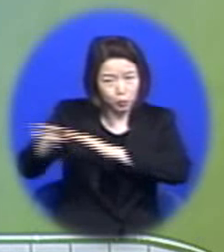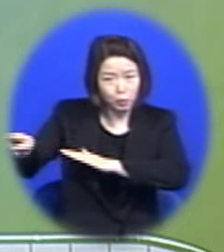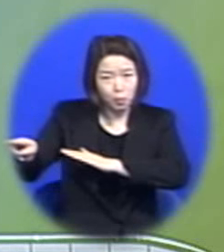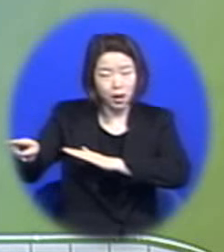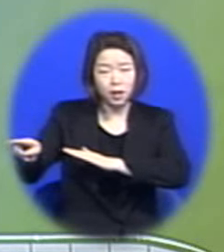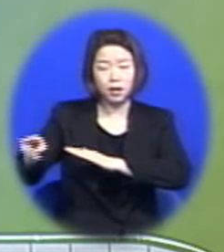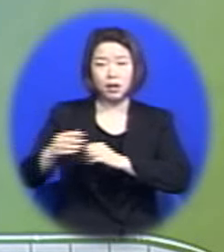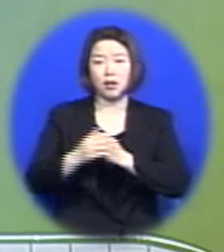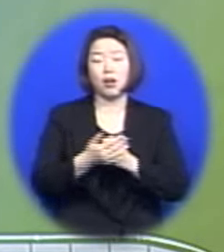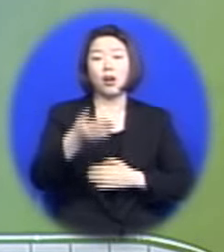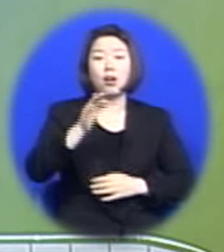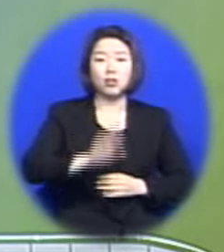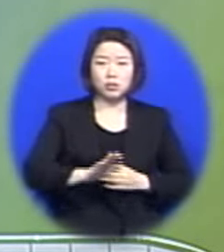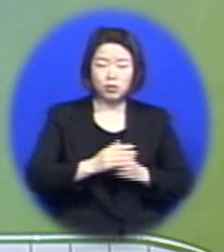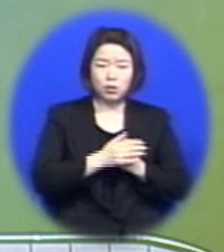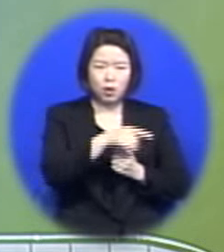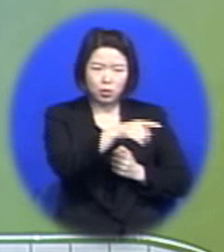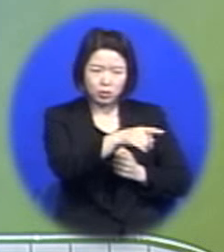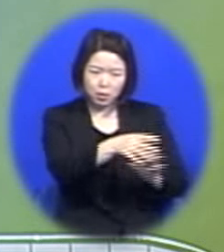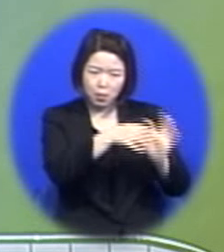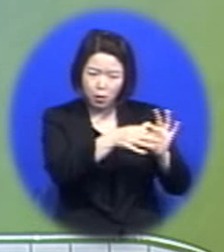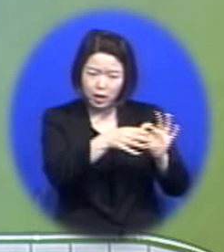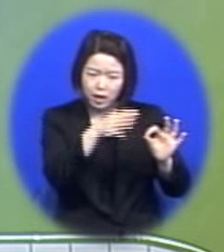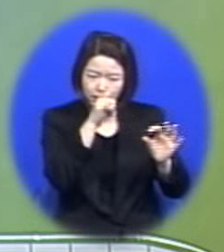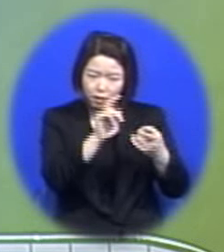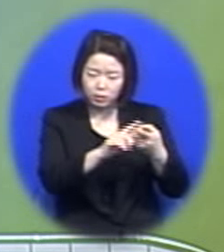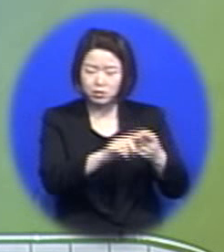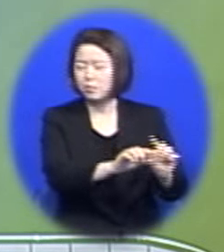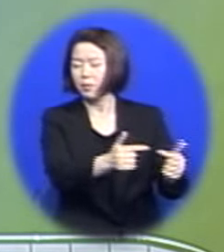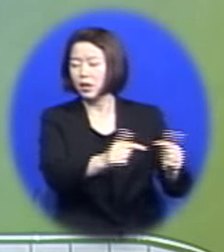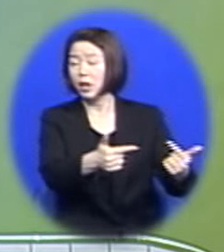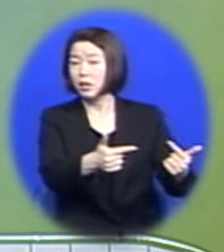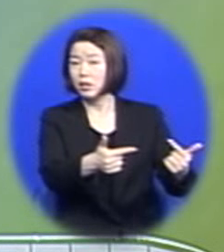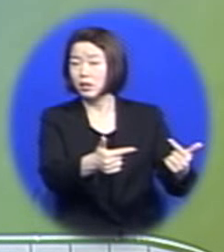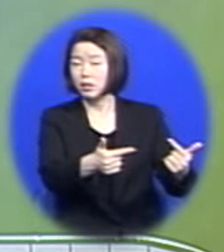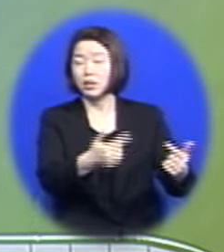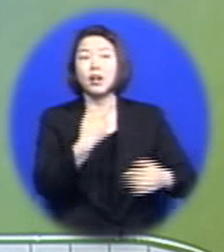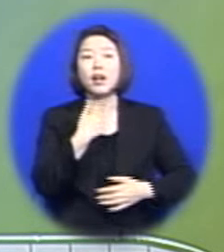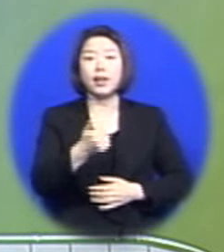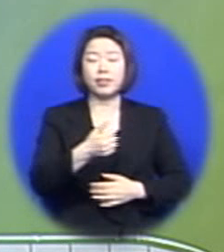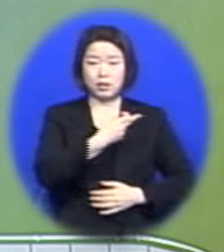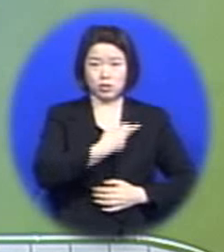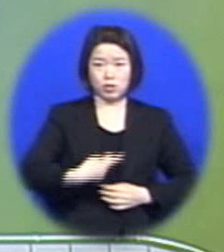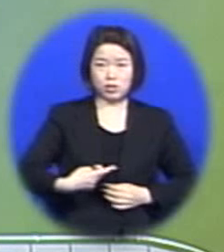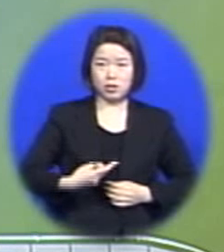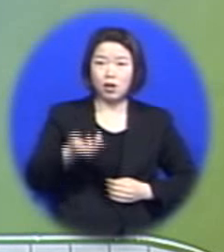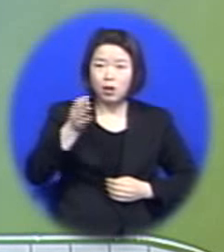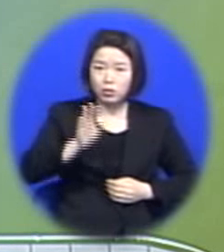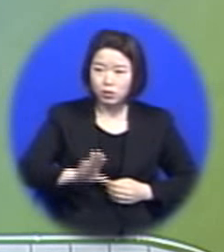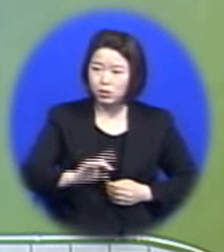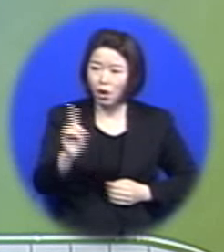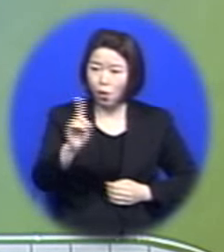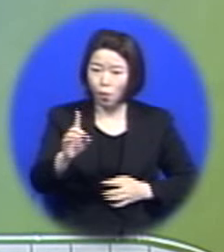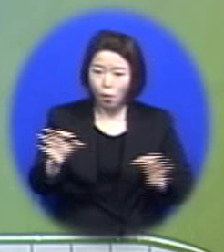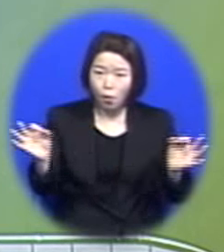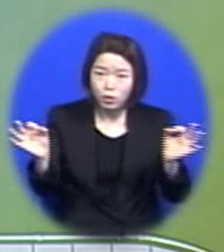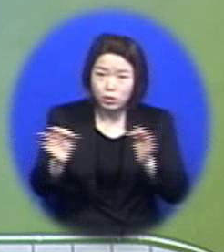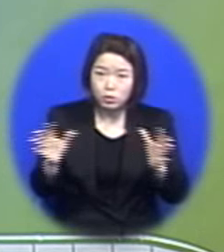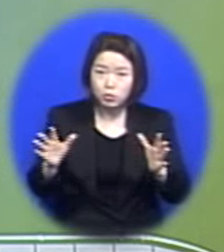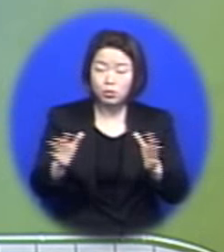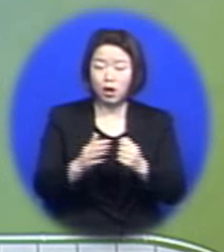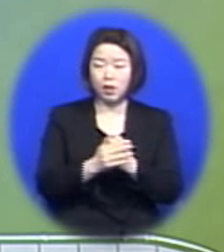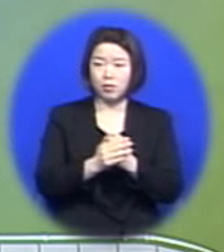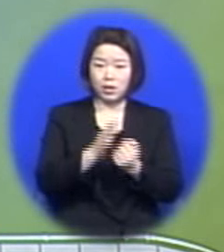부인했던 사람들이 예수님의 제자들인데 어느 순간에 그들은 예수님의 부활을 전하면서